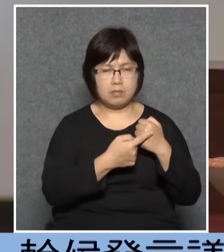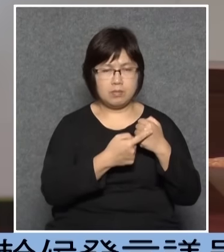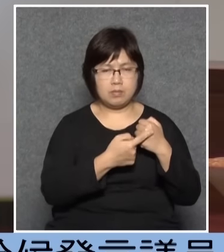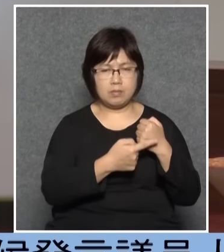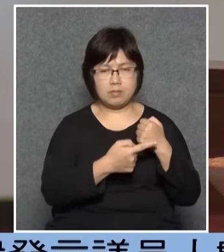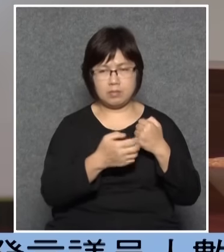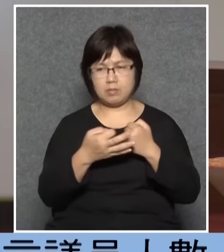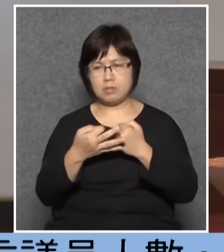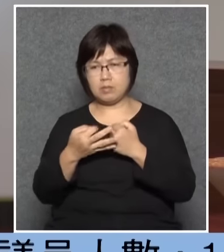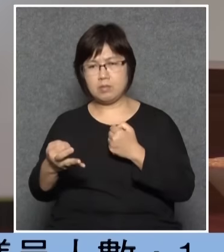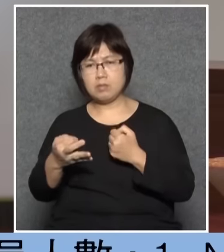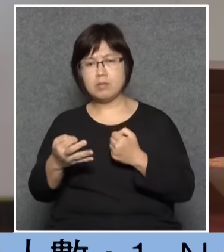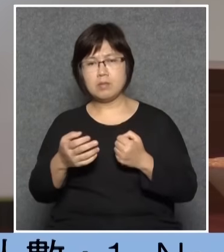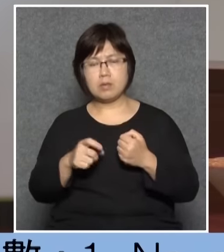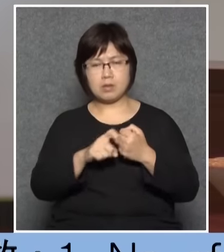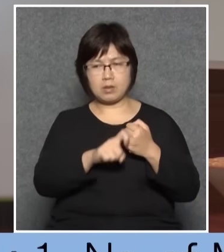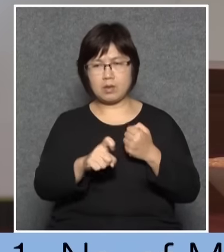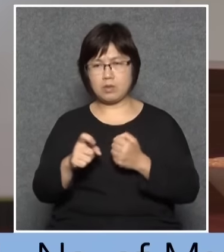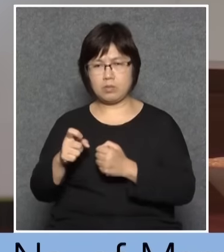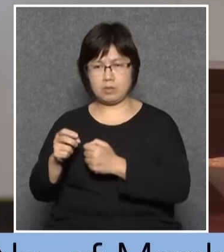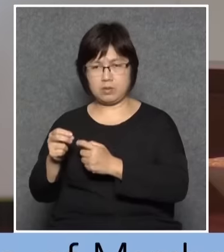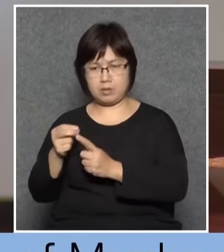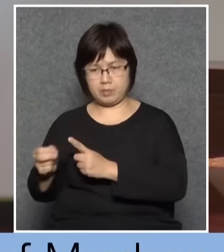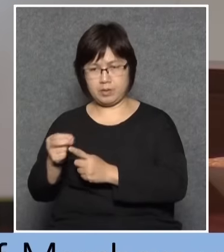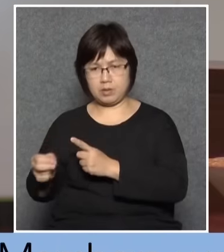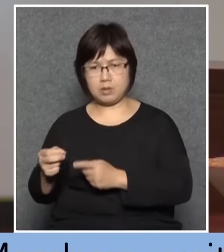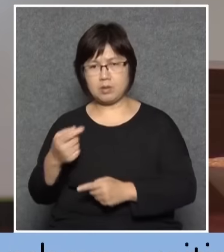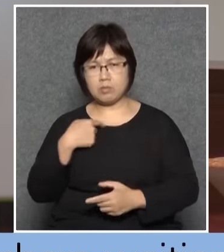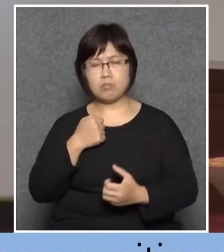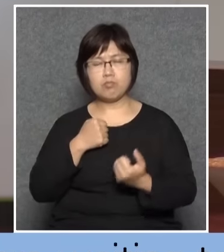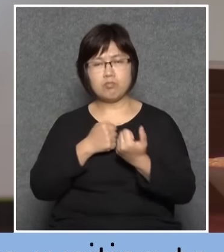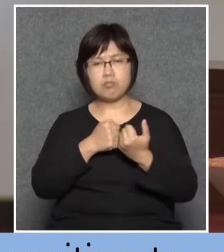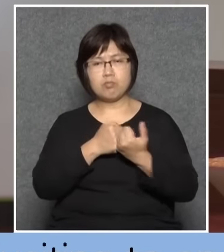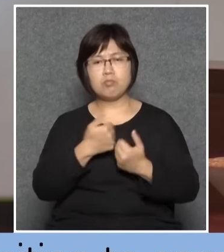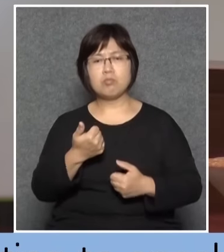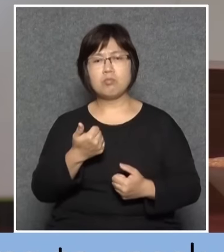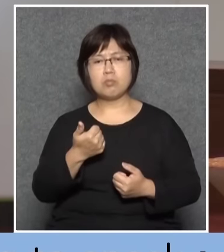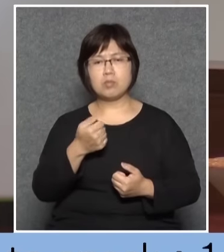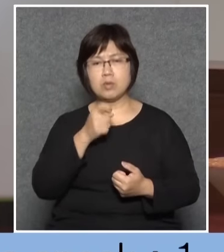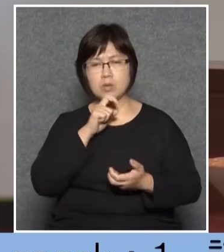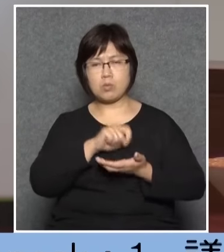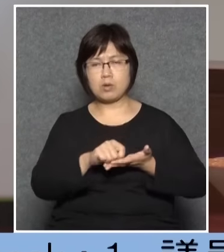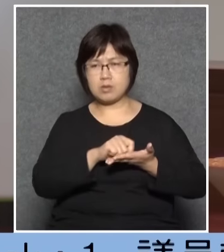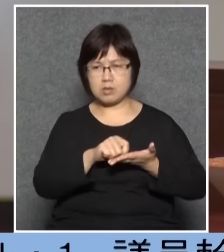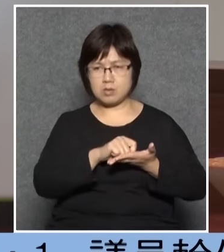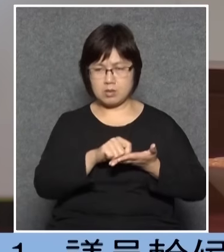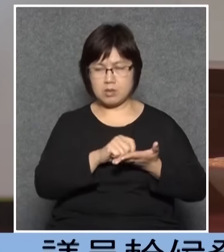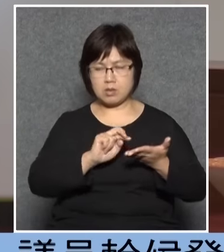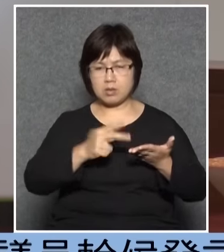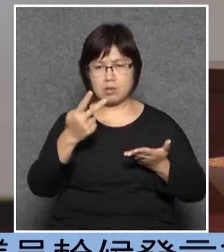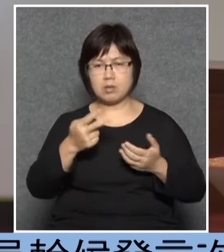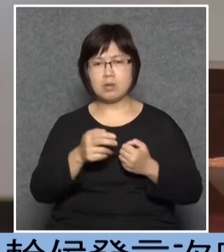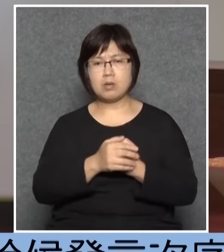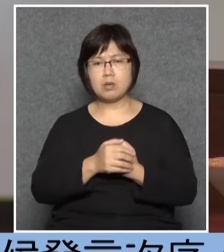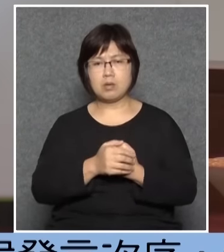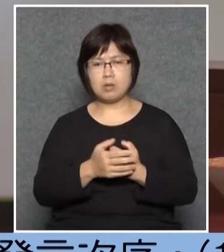第三部分咧，即係第9條、第17條咧，咁我基本上都係支持啦，係咪？因為關於個文本嘅修訂，咁呢個都係